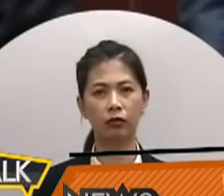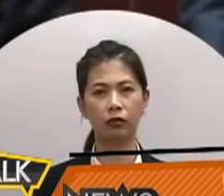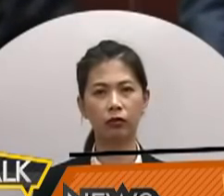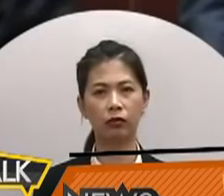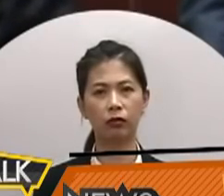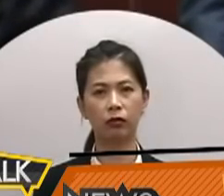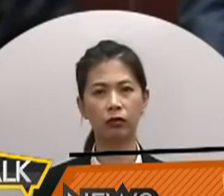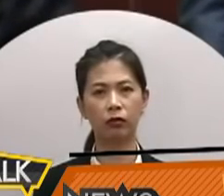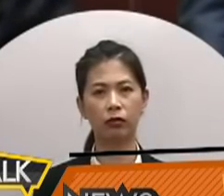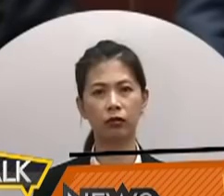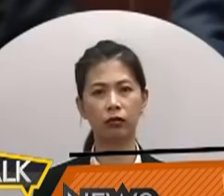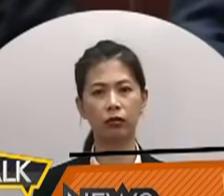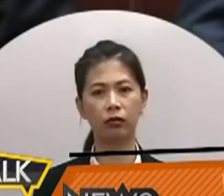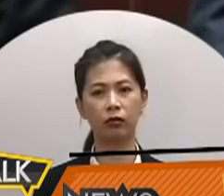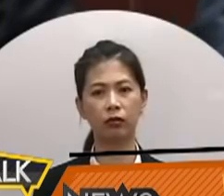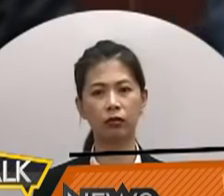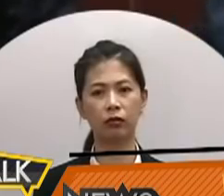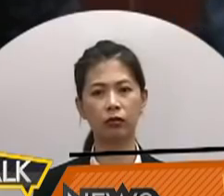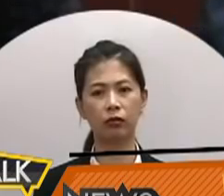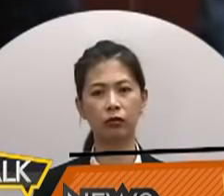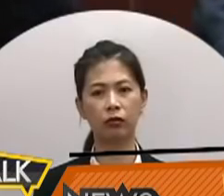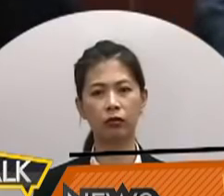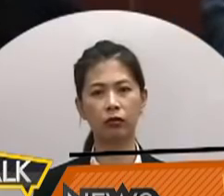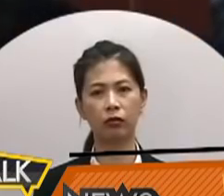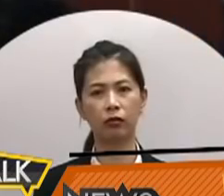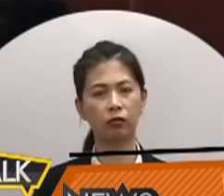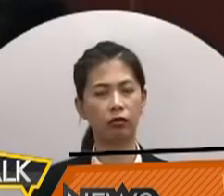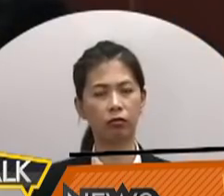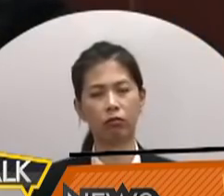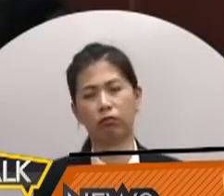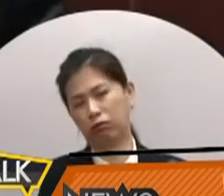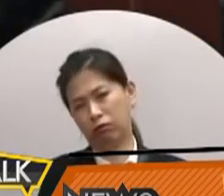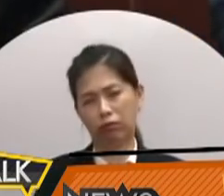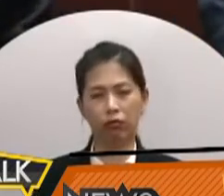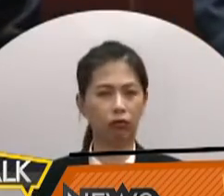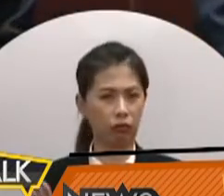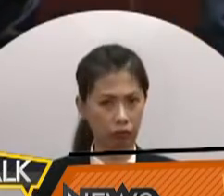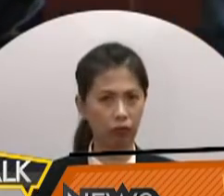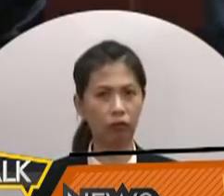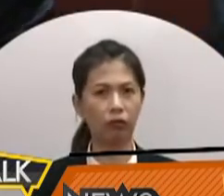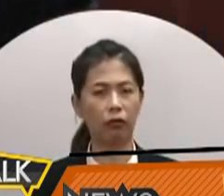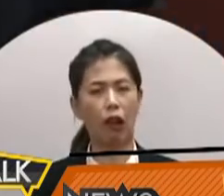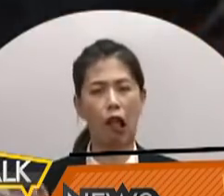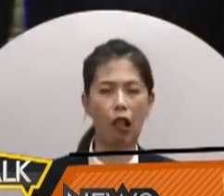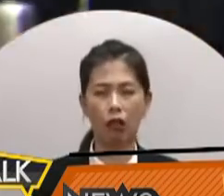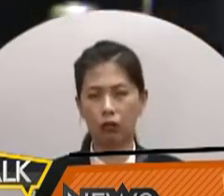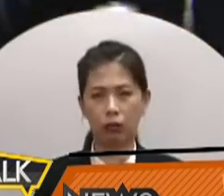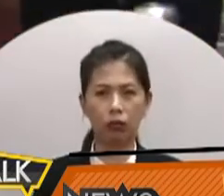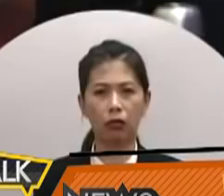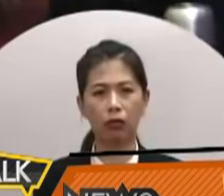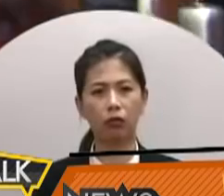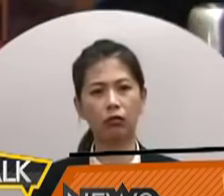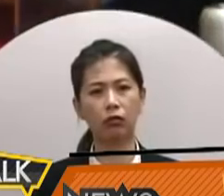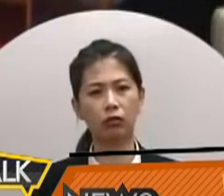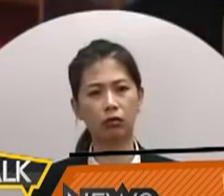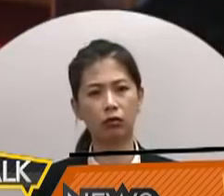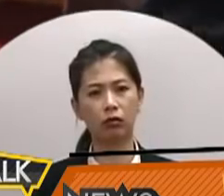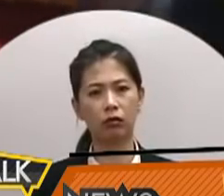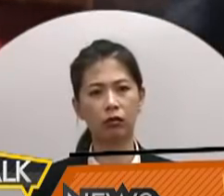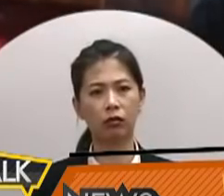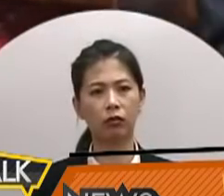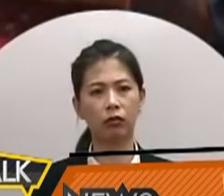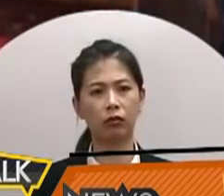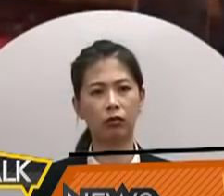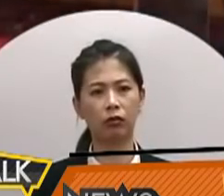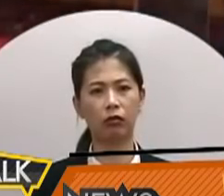用话术来欺骗所有的国人。 我们绝不用话术欺骗国人，像 怎么样的防 御， 怎么样的防御 敌人威